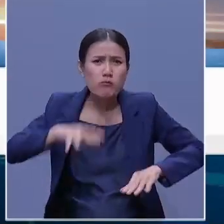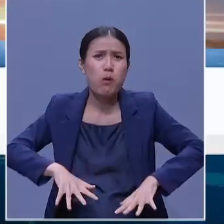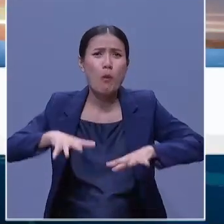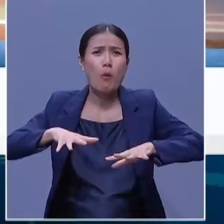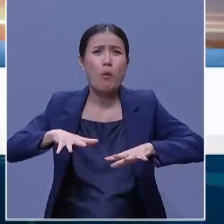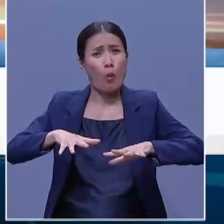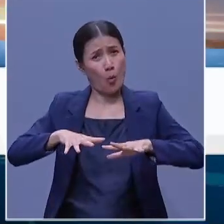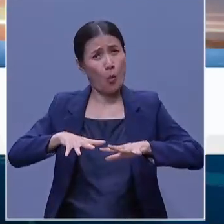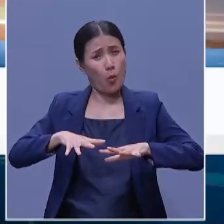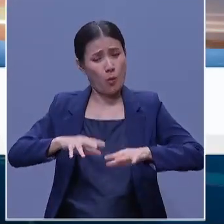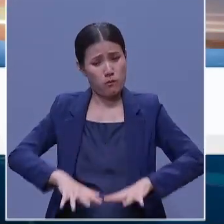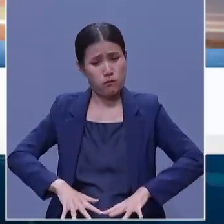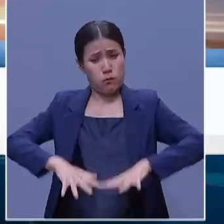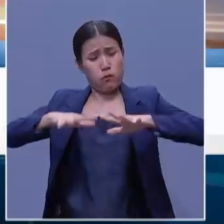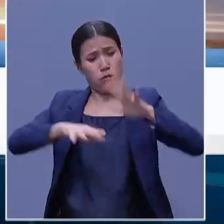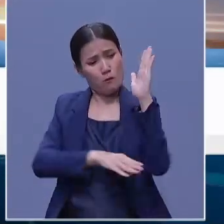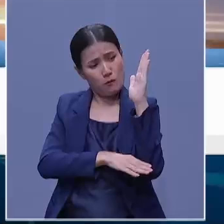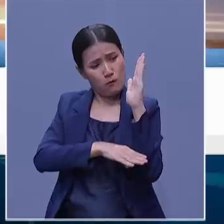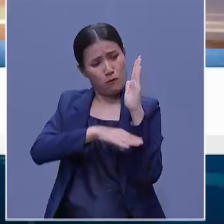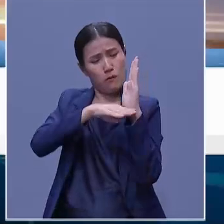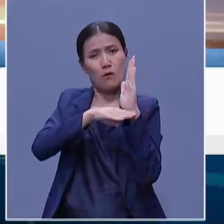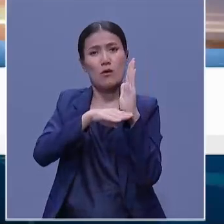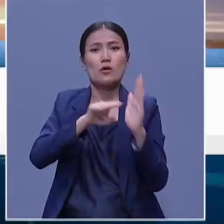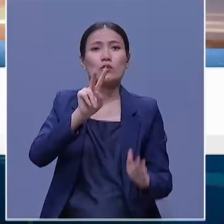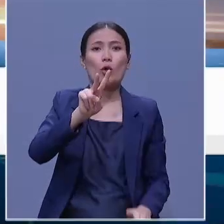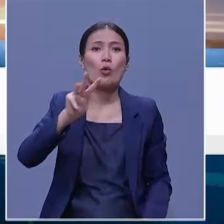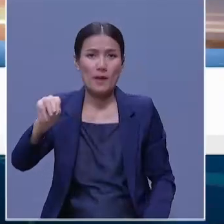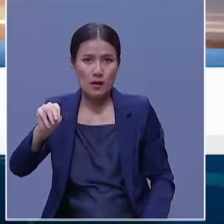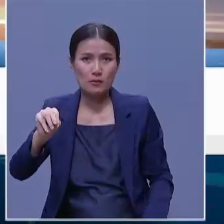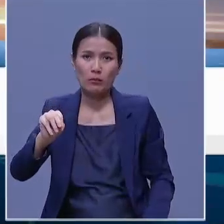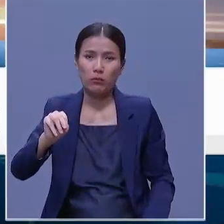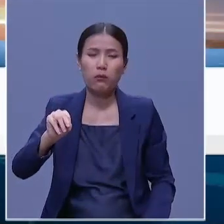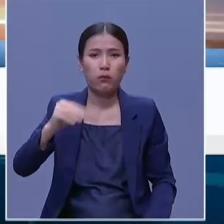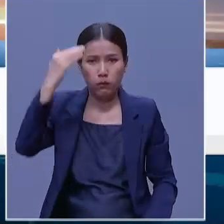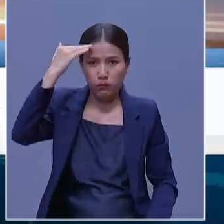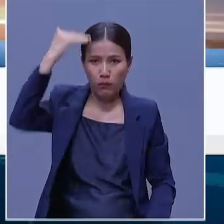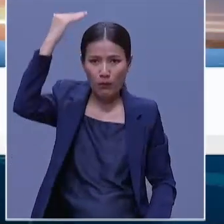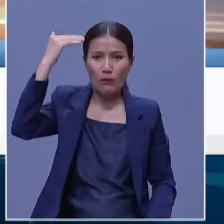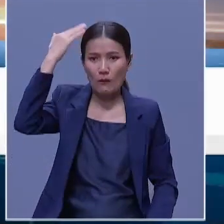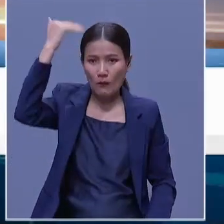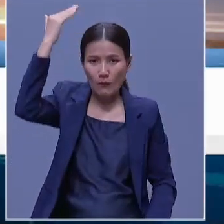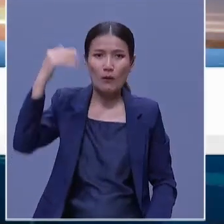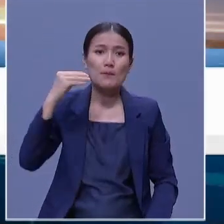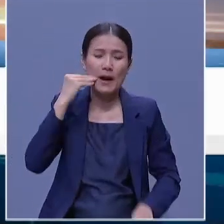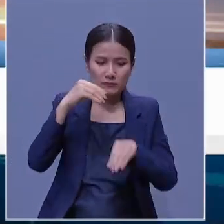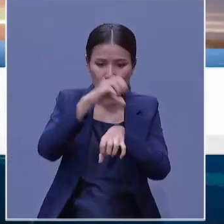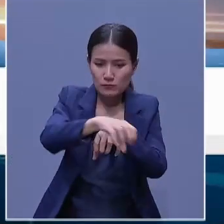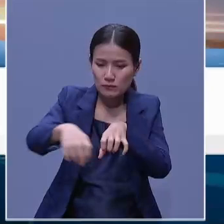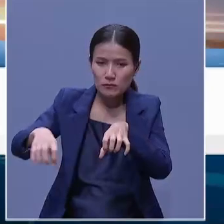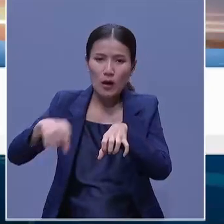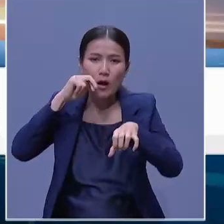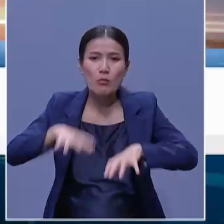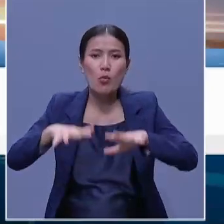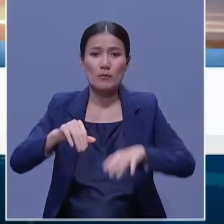มตรค่ะ โอ้โห มิดหัวพี่อาร์มคุณผู้ชมชาวบ้านได้รับผลกระทบมากกว่า140หลังคาเรือนค่ะ